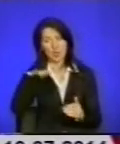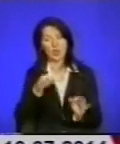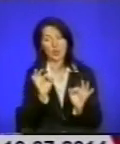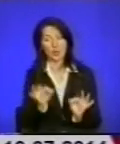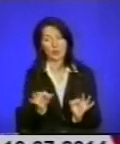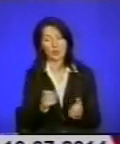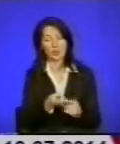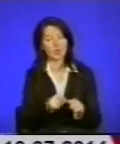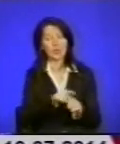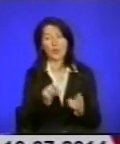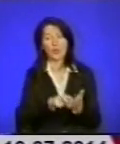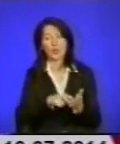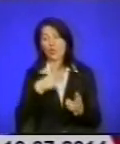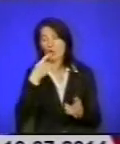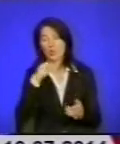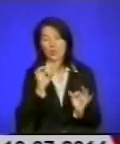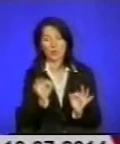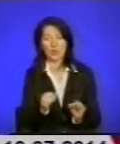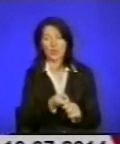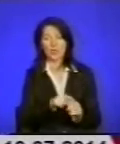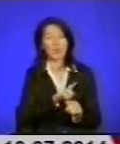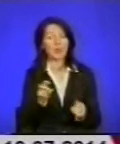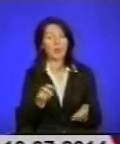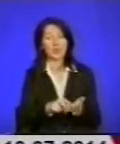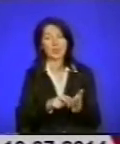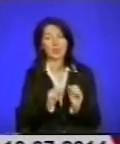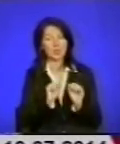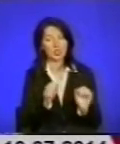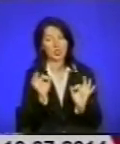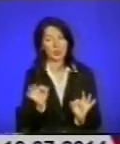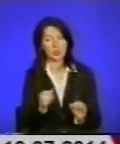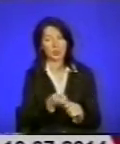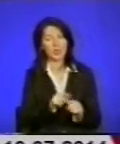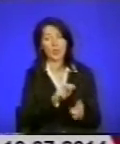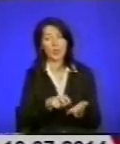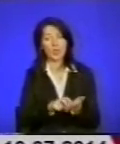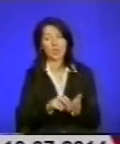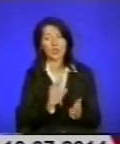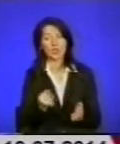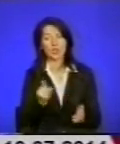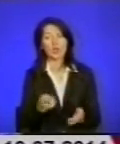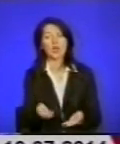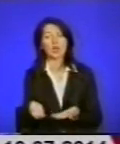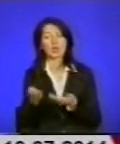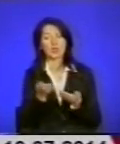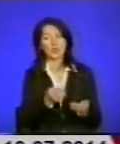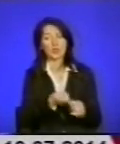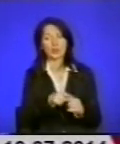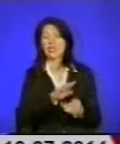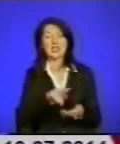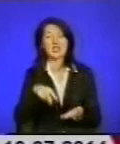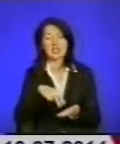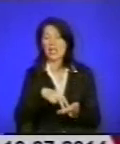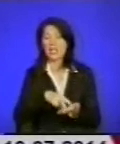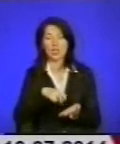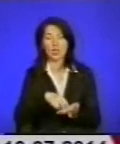не побоялися говорити правду, які не побоялися захищати правду, які не побоялися бути тими носіями, які не стали на коліна, які